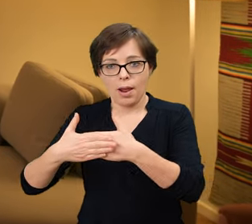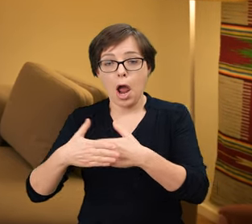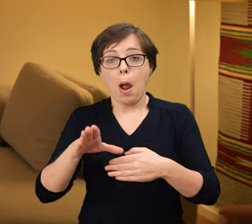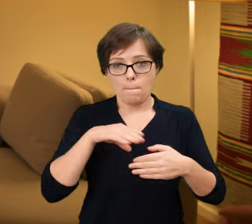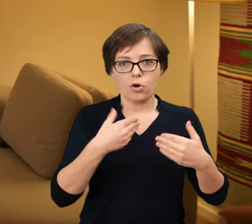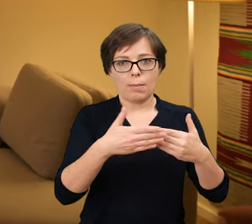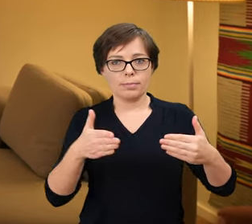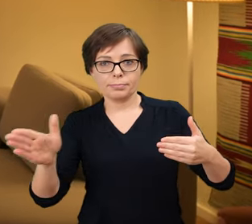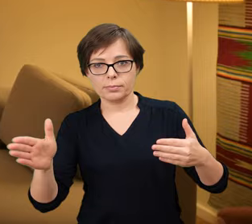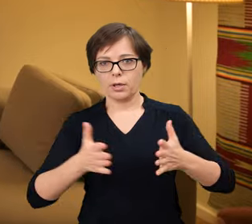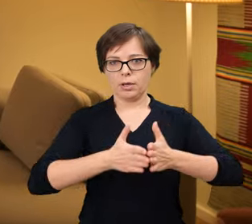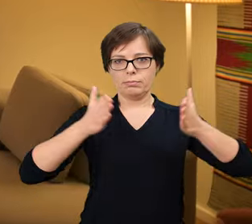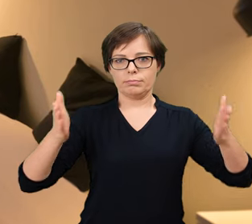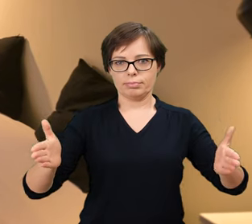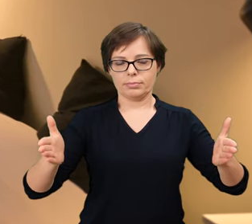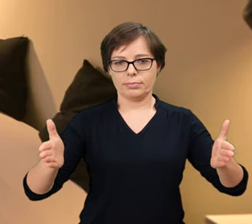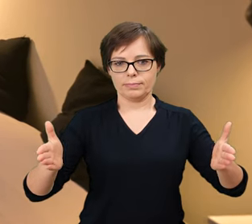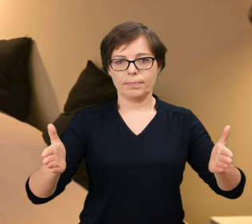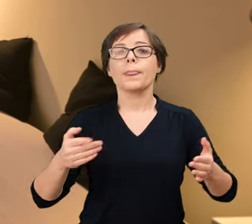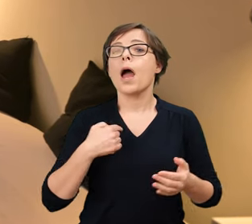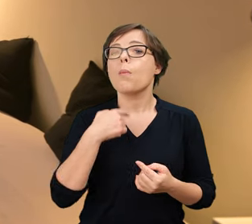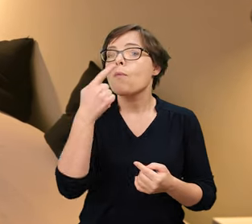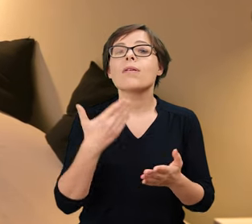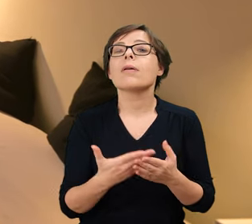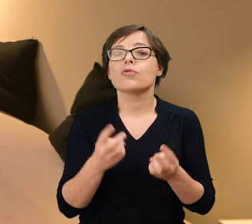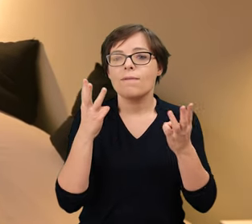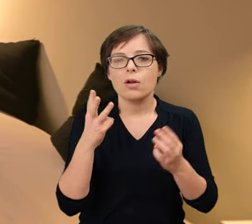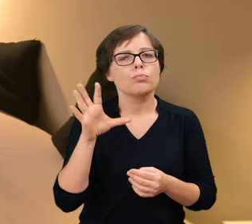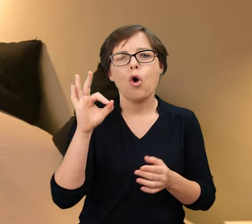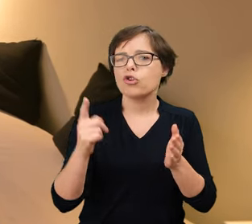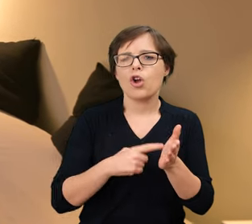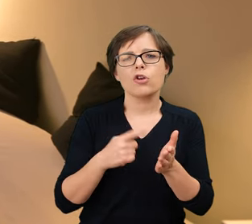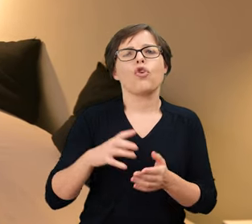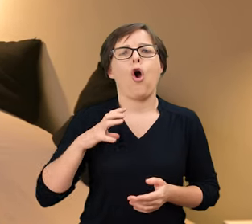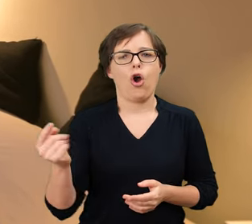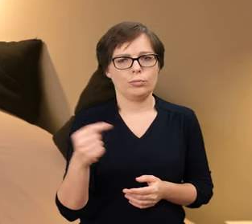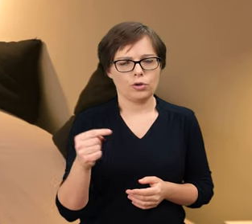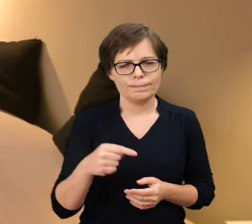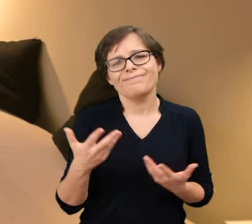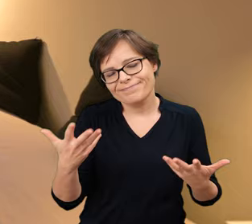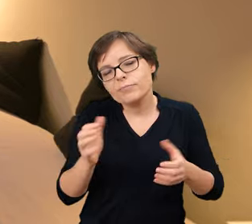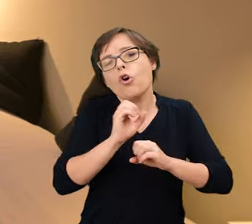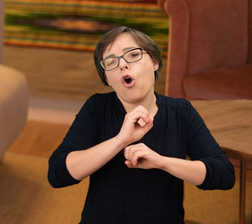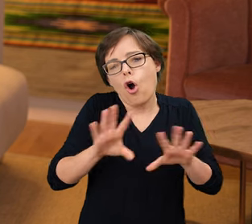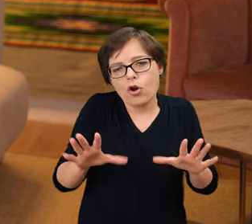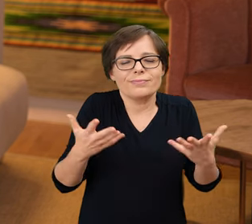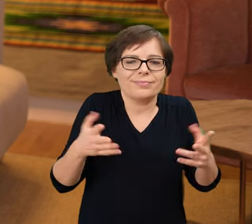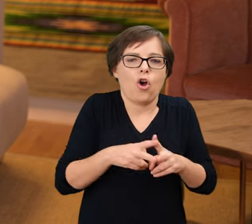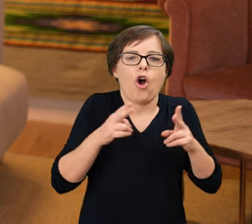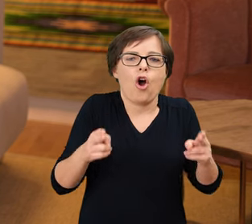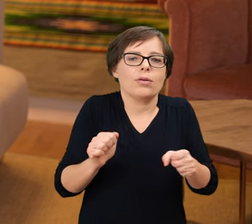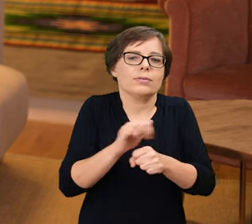jest to dla mnie istotne, dlatego że często bywają tu goście. Oczywiście pandemia